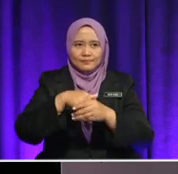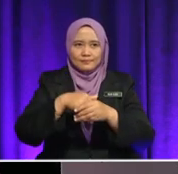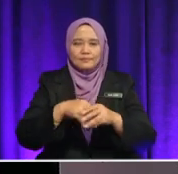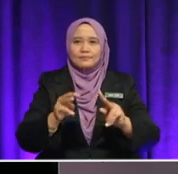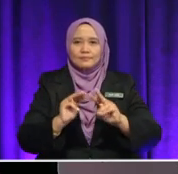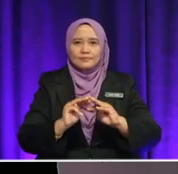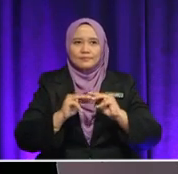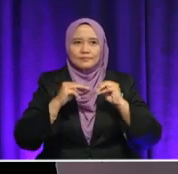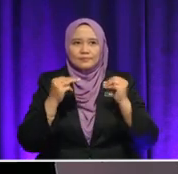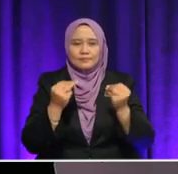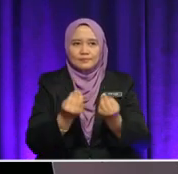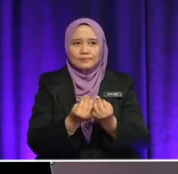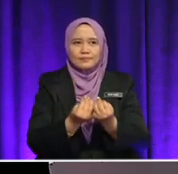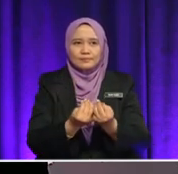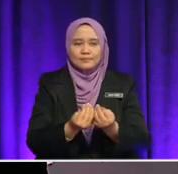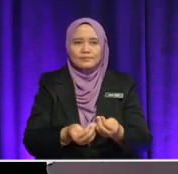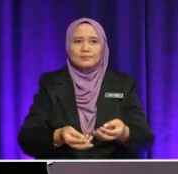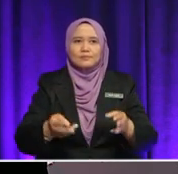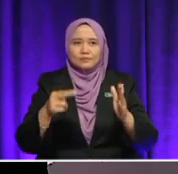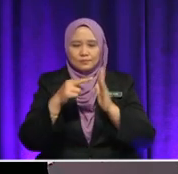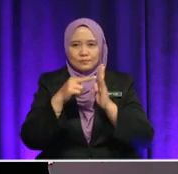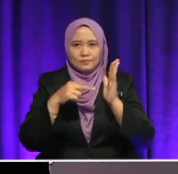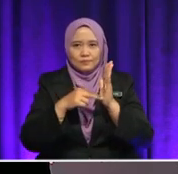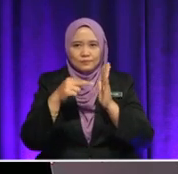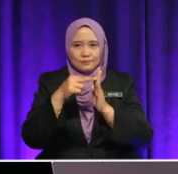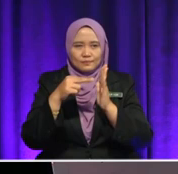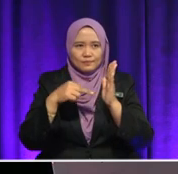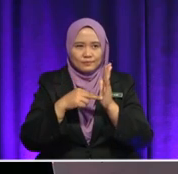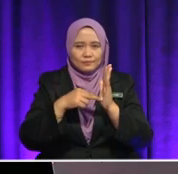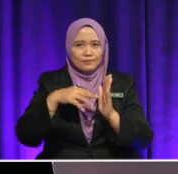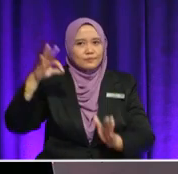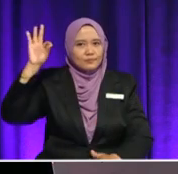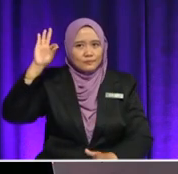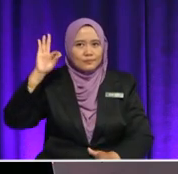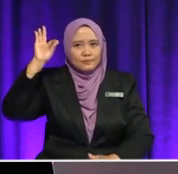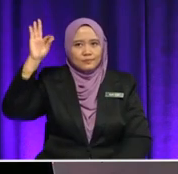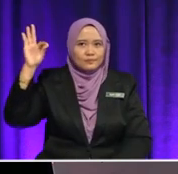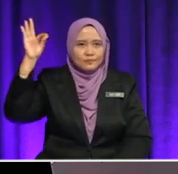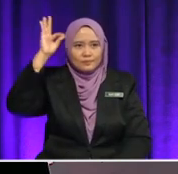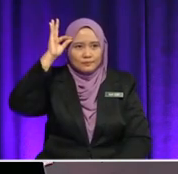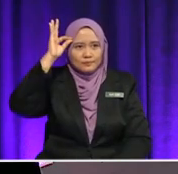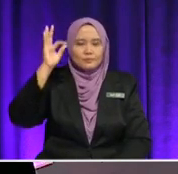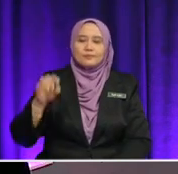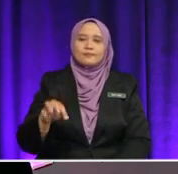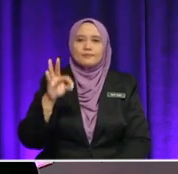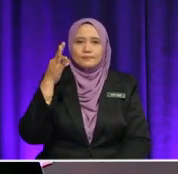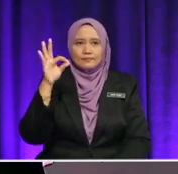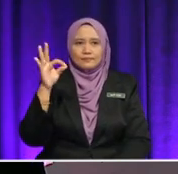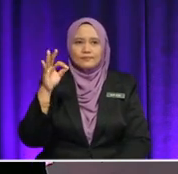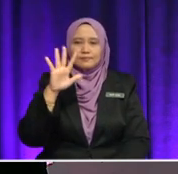proses peliharayu majelis penurunan persekutuan atau ringkasnya binaraga MVP